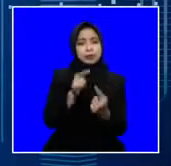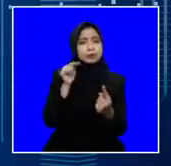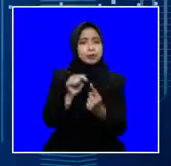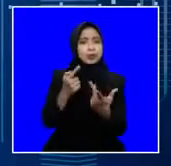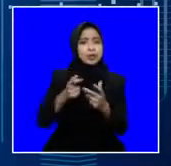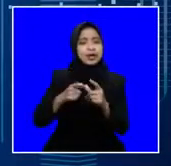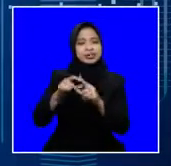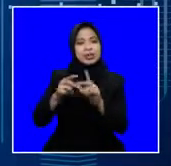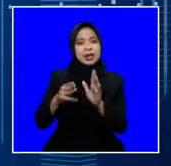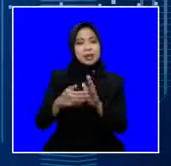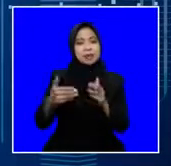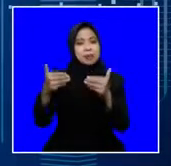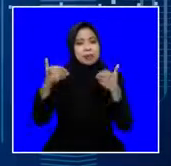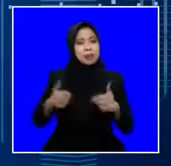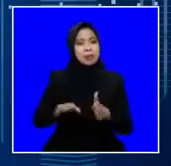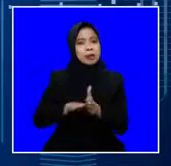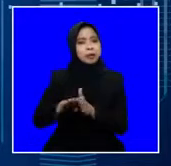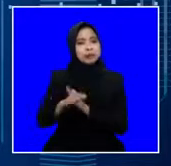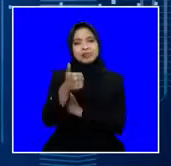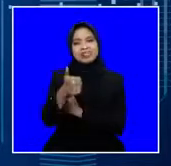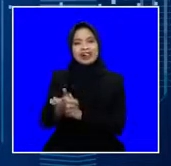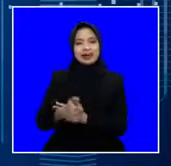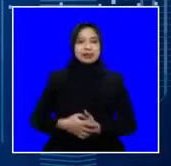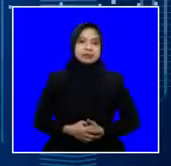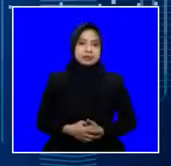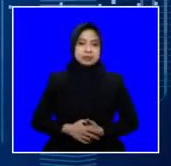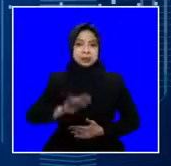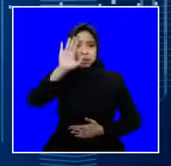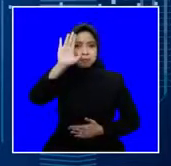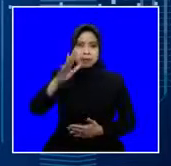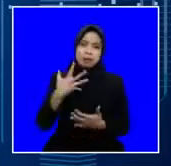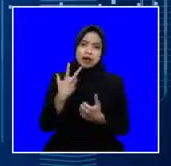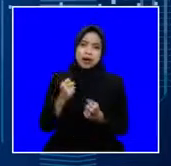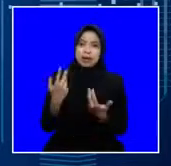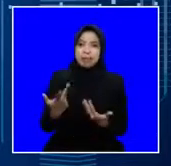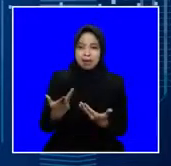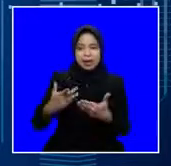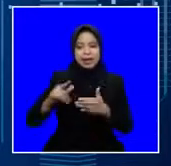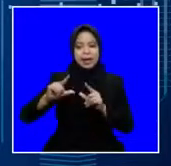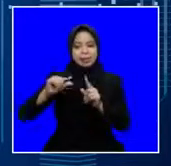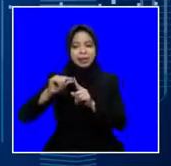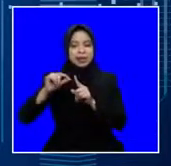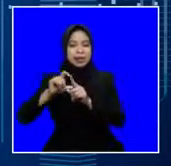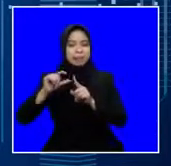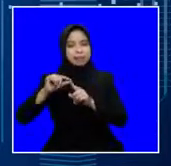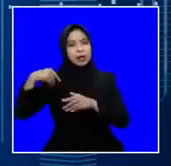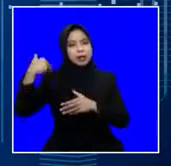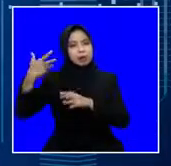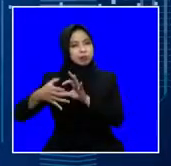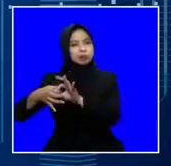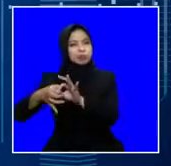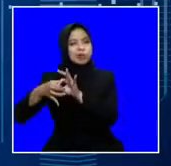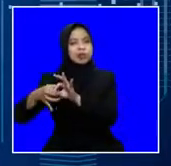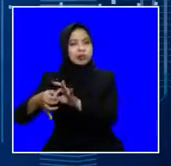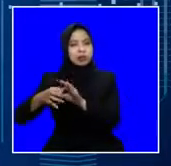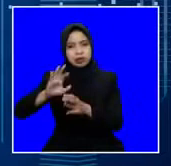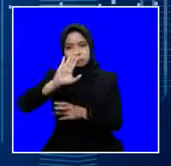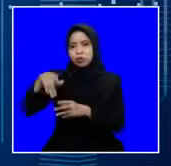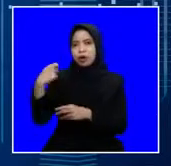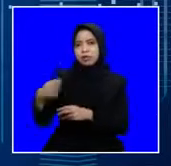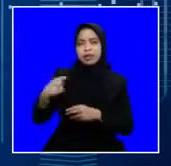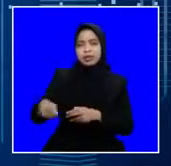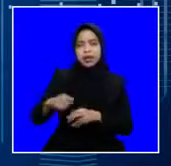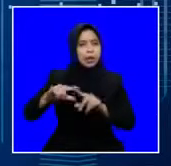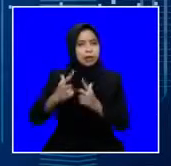pengembangan SDM unggul dan maju. Kedepan LPDP akan terus bekerjasama dengan semua kementerian atau